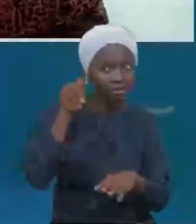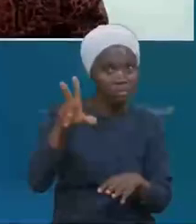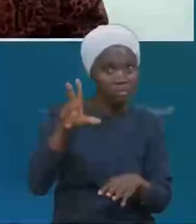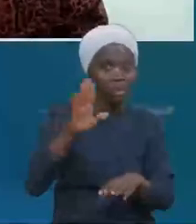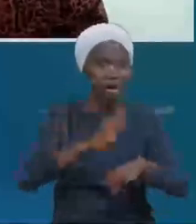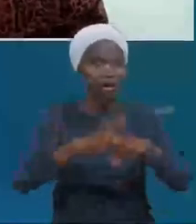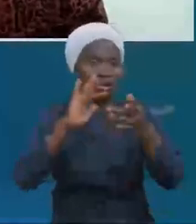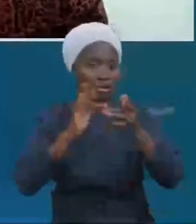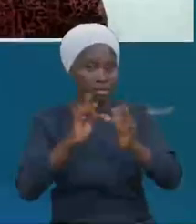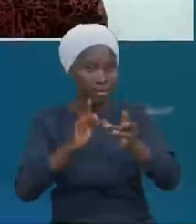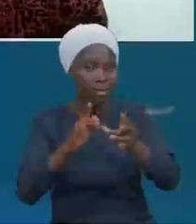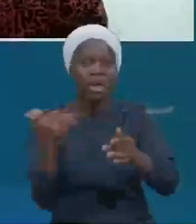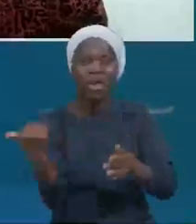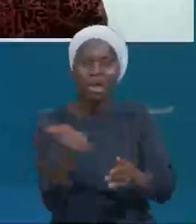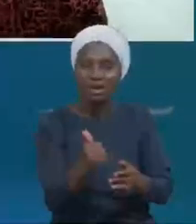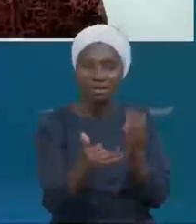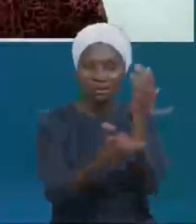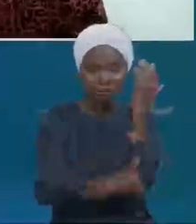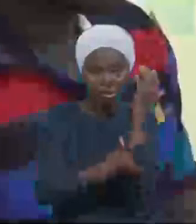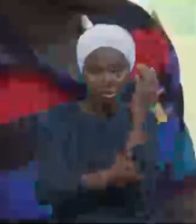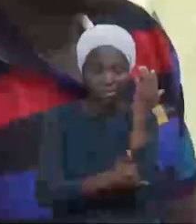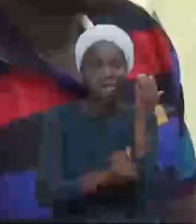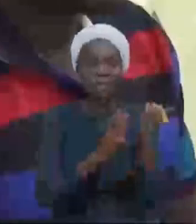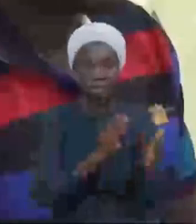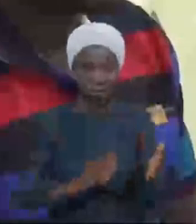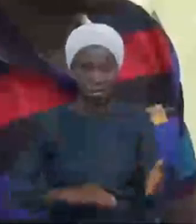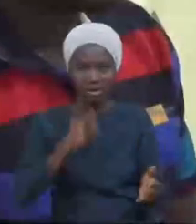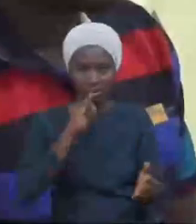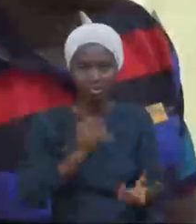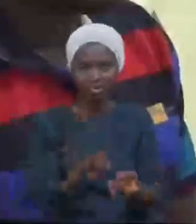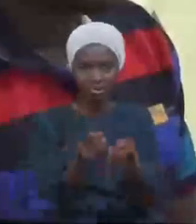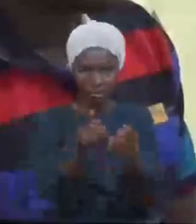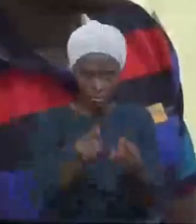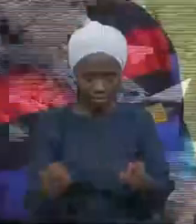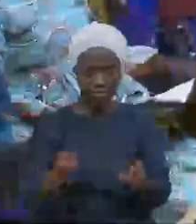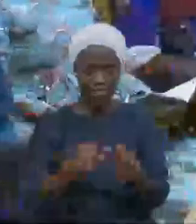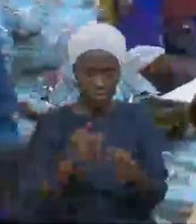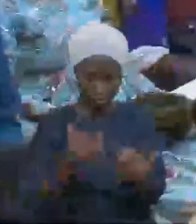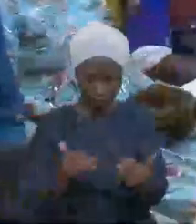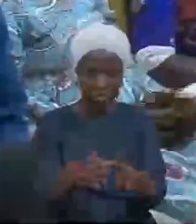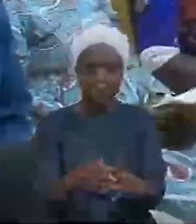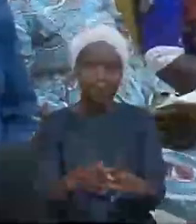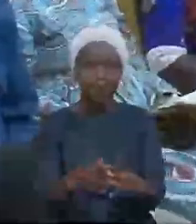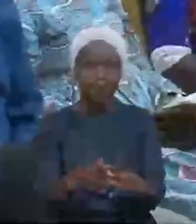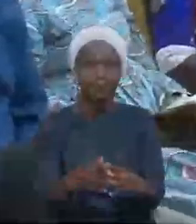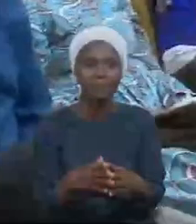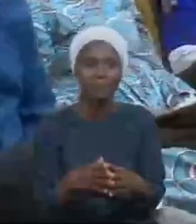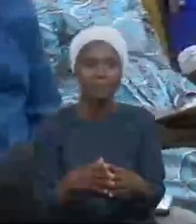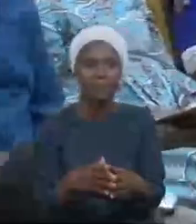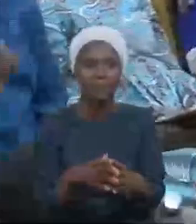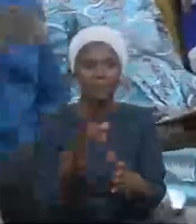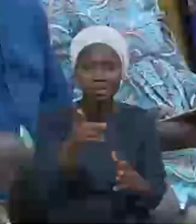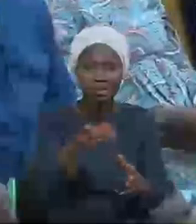dans n'importe quel pays. Christ vient pour toi maintenant. Qui va recevoir Christ?